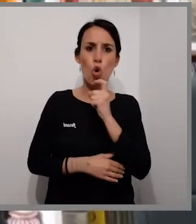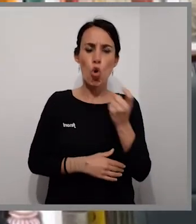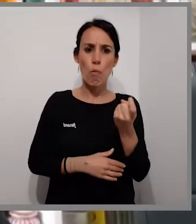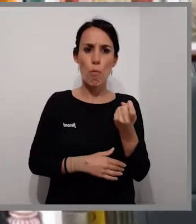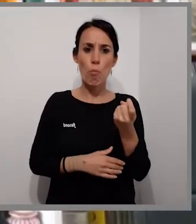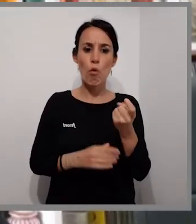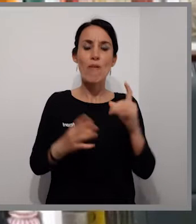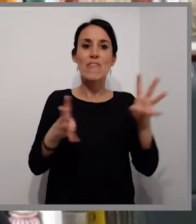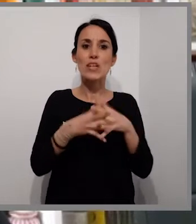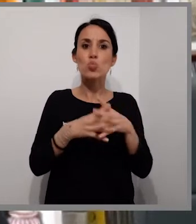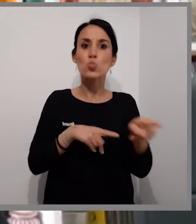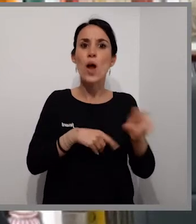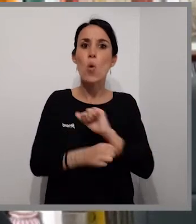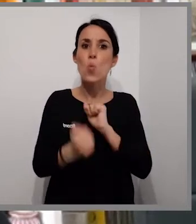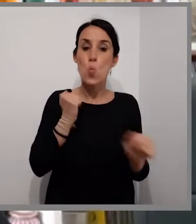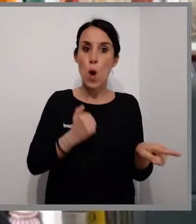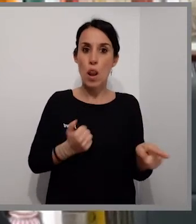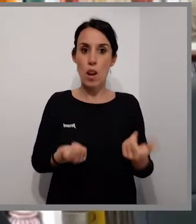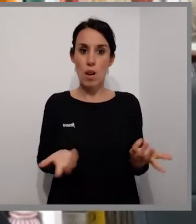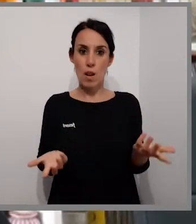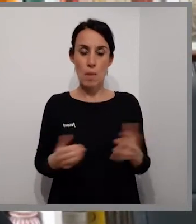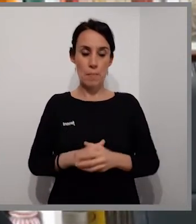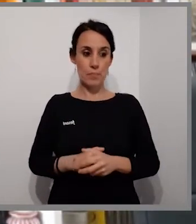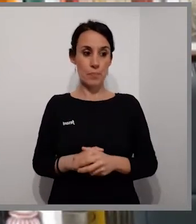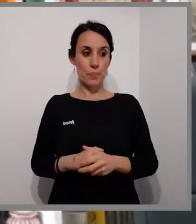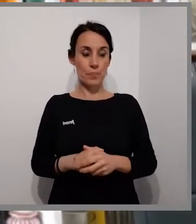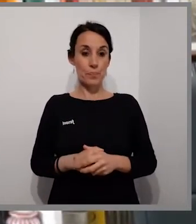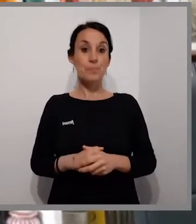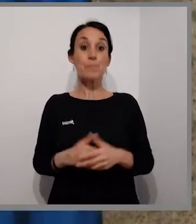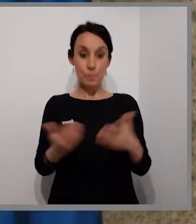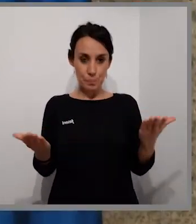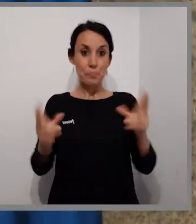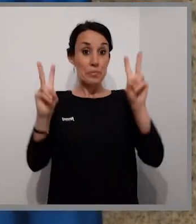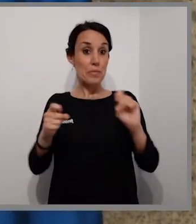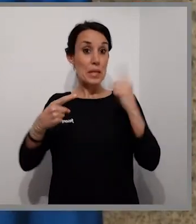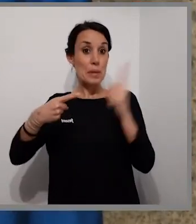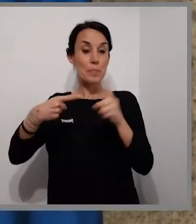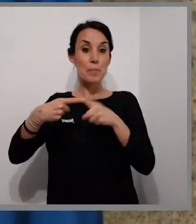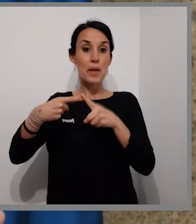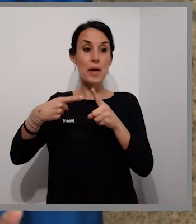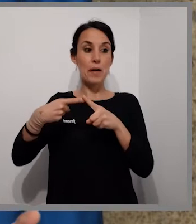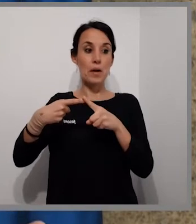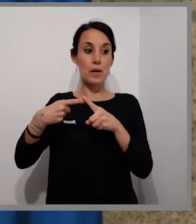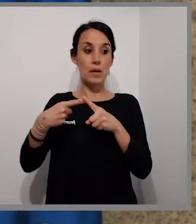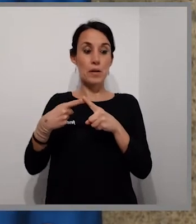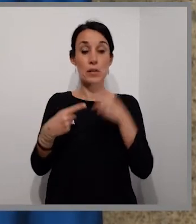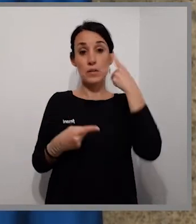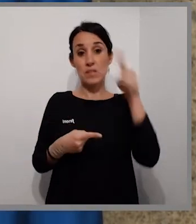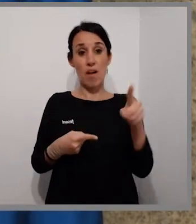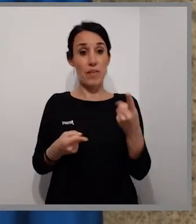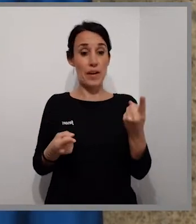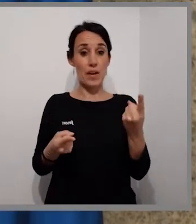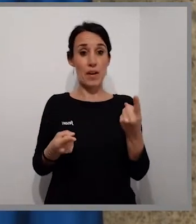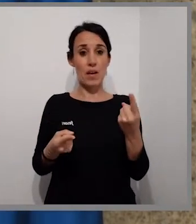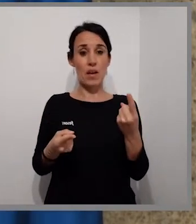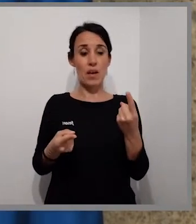m'agradaria saber quines són aquestes infraestructures en concret, quines serien. Sí, molt bé. Respecte a la primera qüestió, com